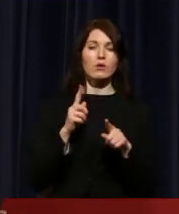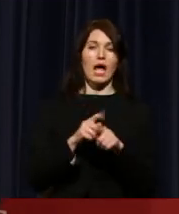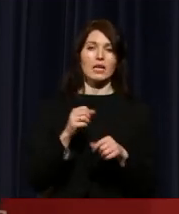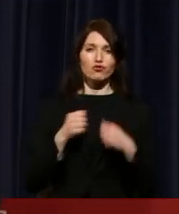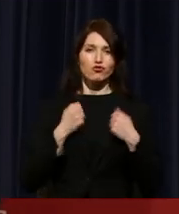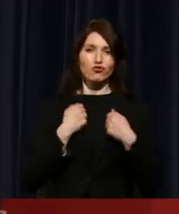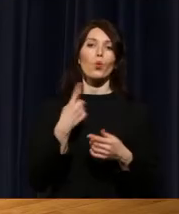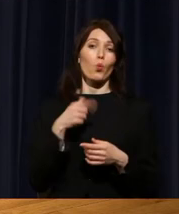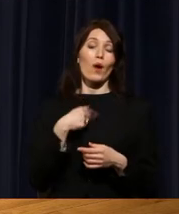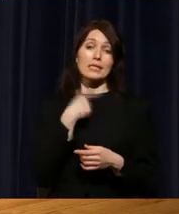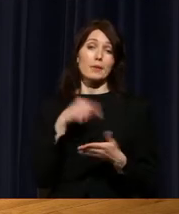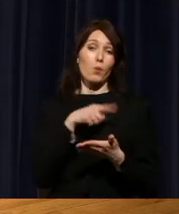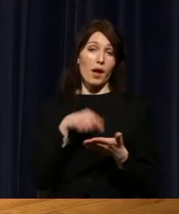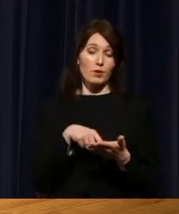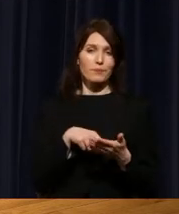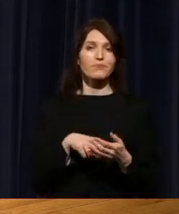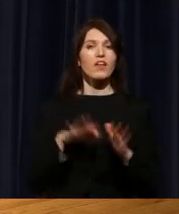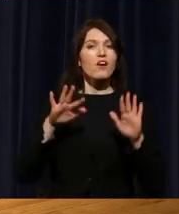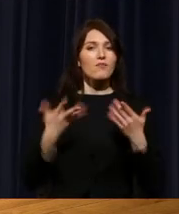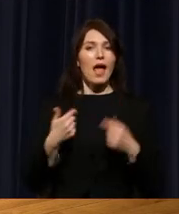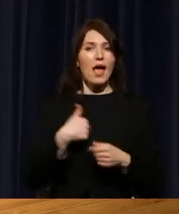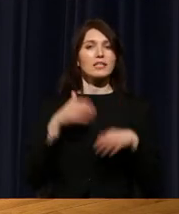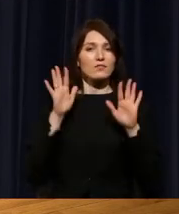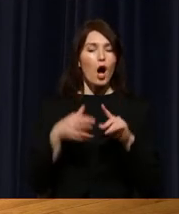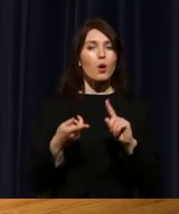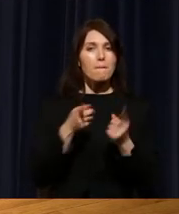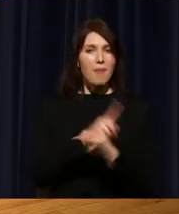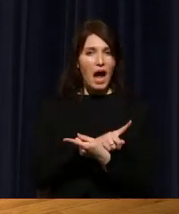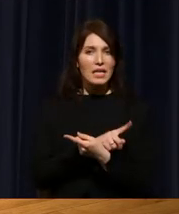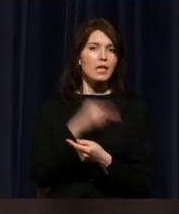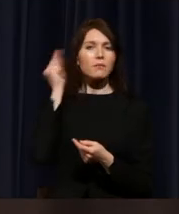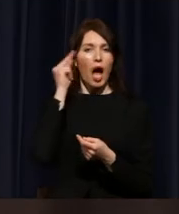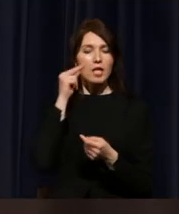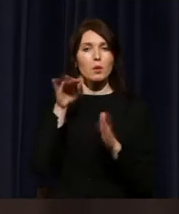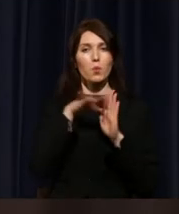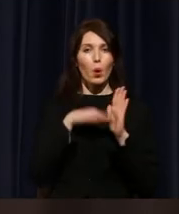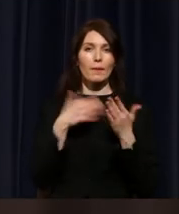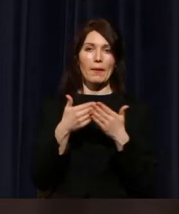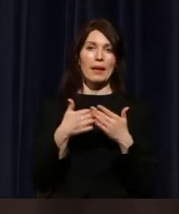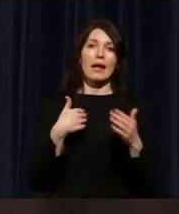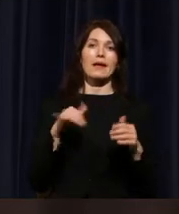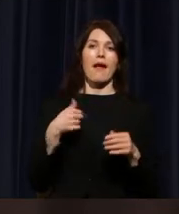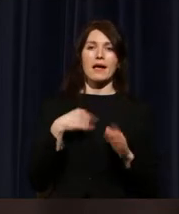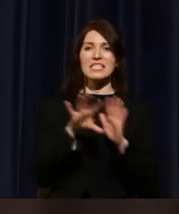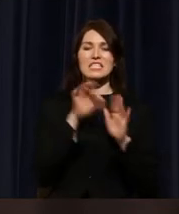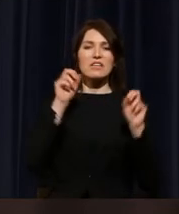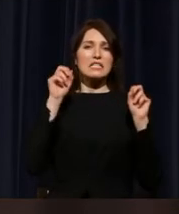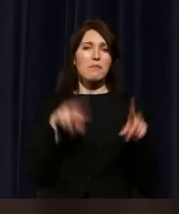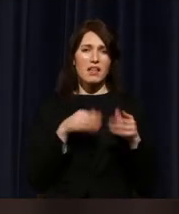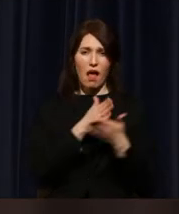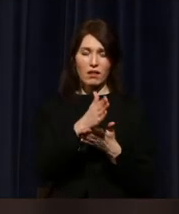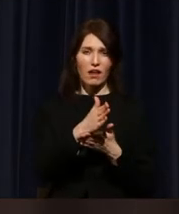spējām. Vai es varu mainīt studiju, ja izvēlētā specializācija vairs